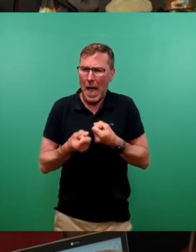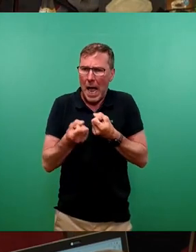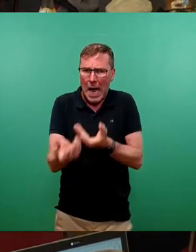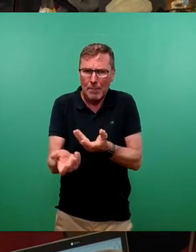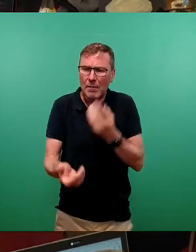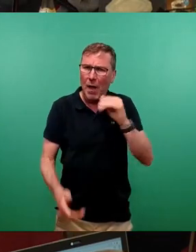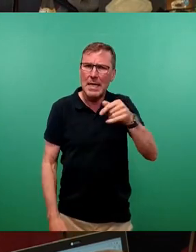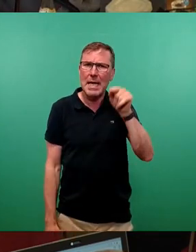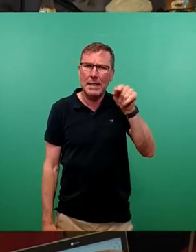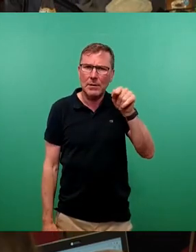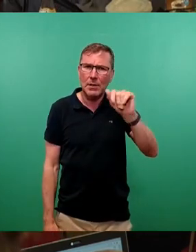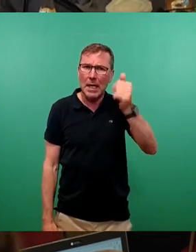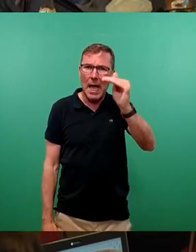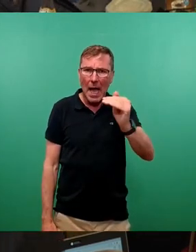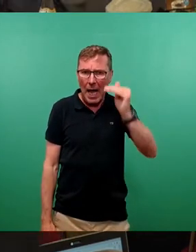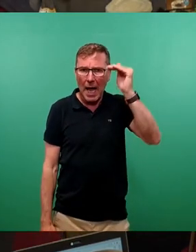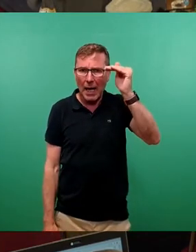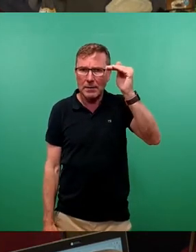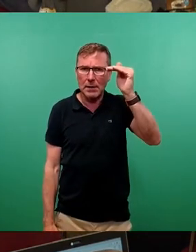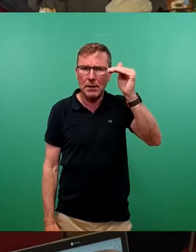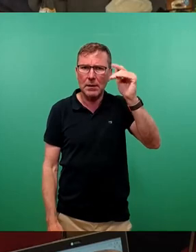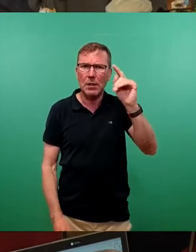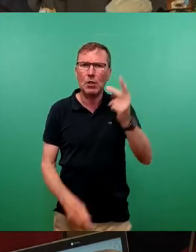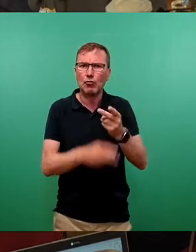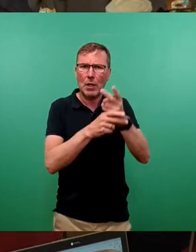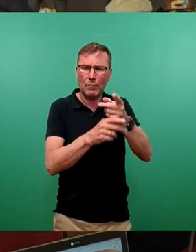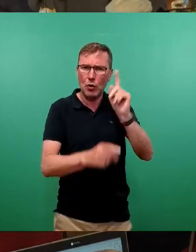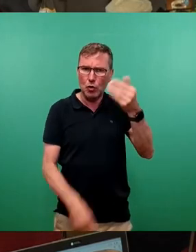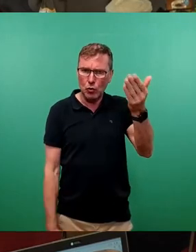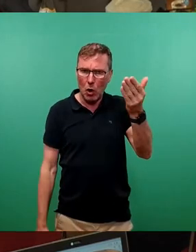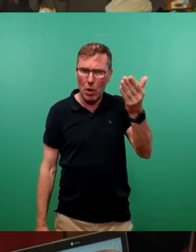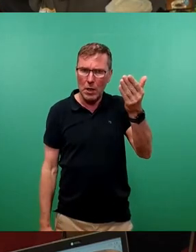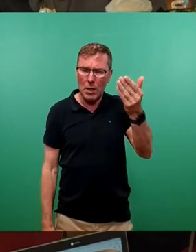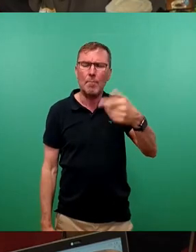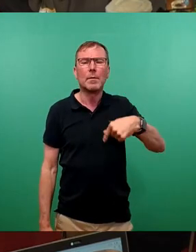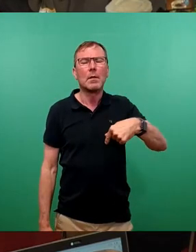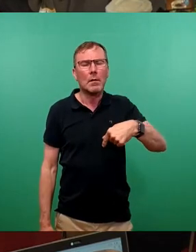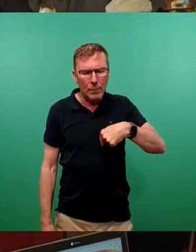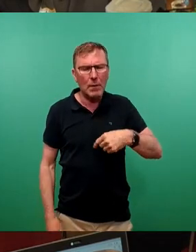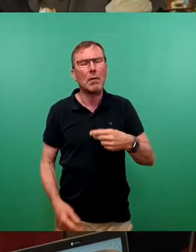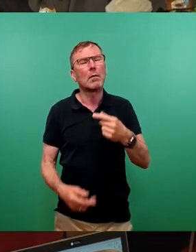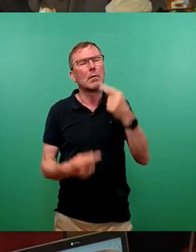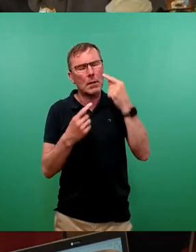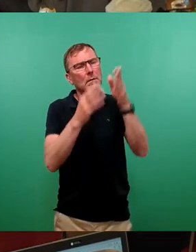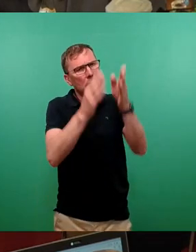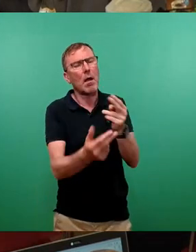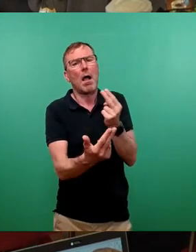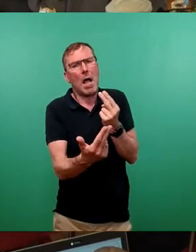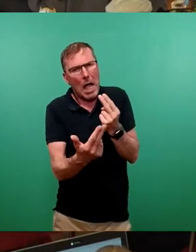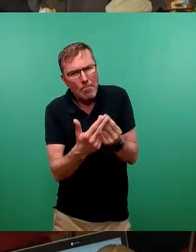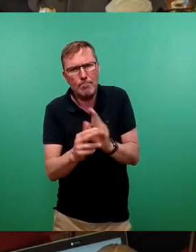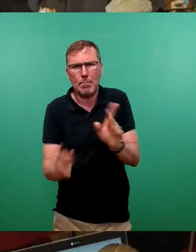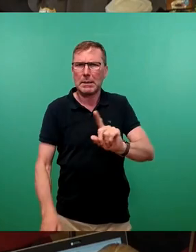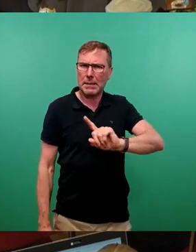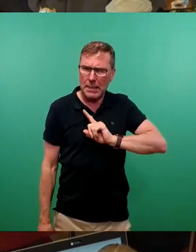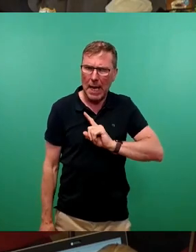Jenichen also erste Stellvertreterin sein soll. Wir halten sie für geeignet, wir halten auch diese